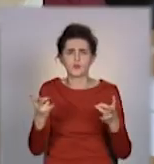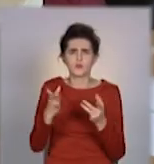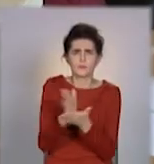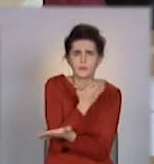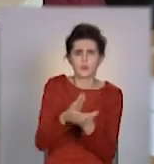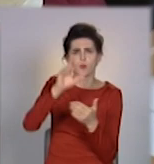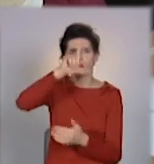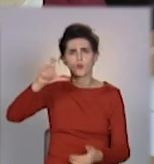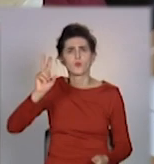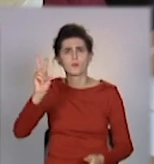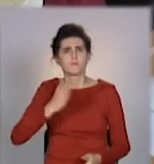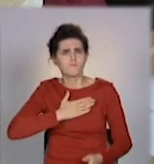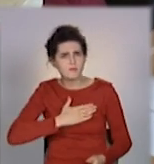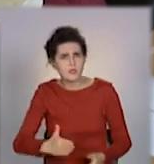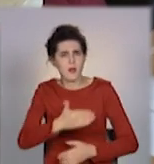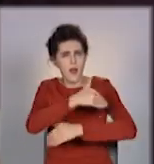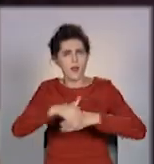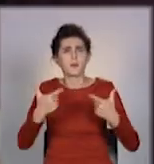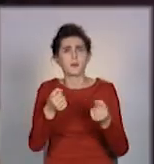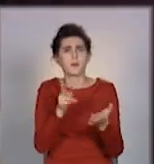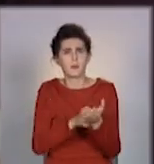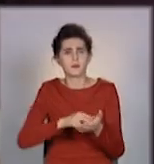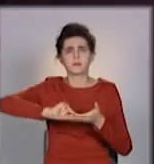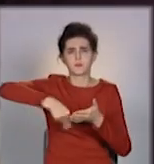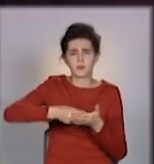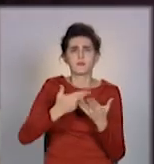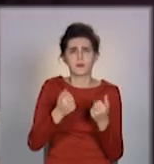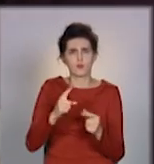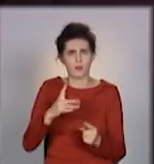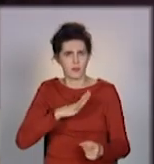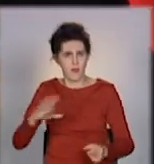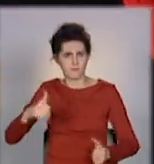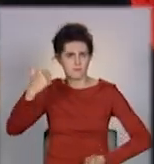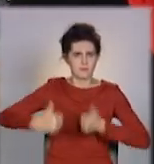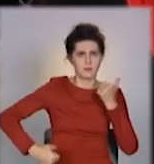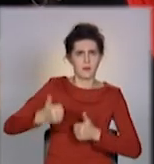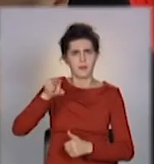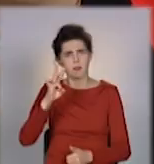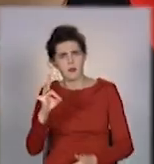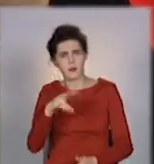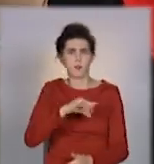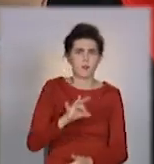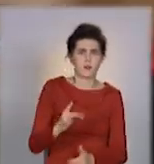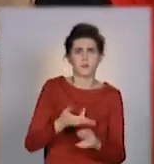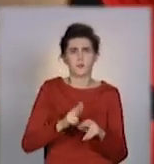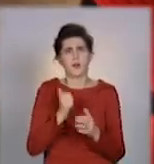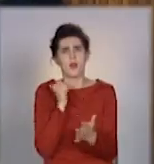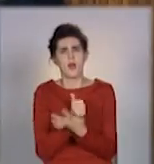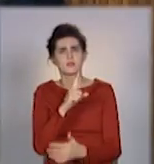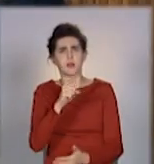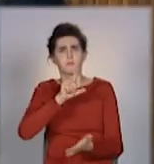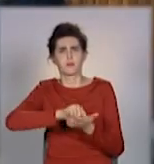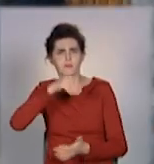тих людей, які дійсно проживають за адресою, що вказана в довідці переселенця, від тих, хто оформив документ лише заради пенсії. Це, на